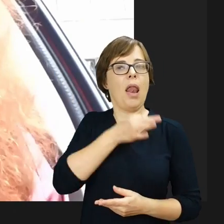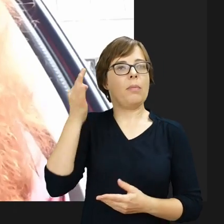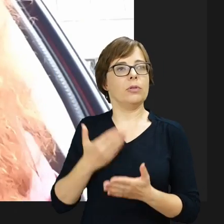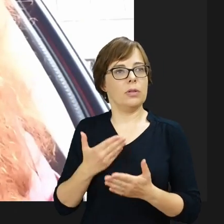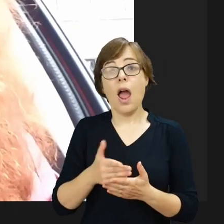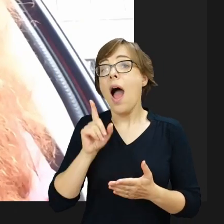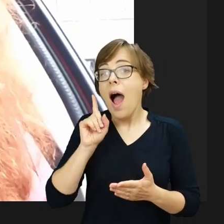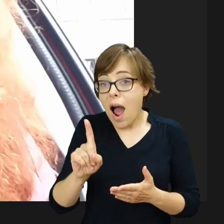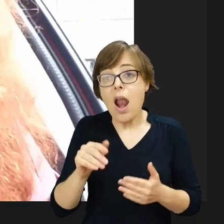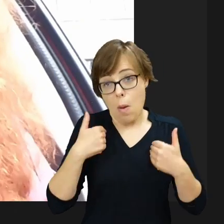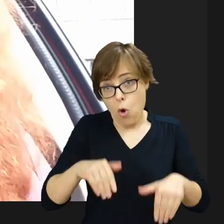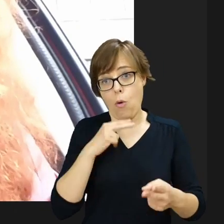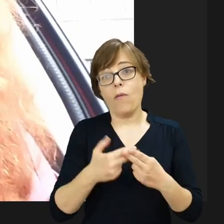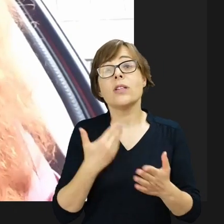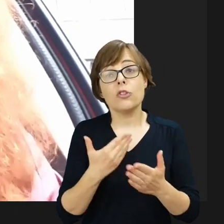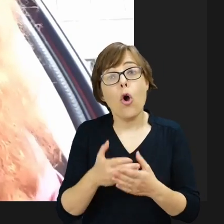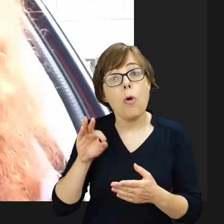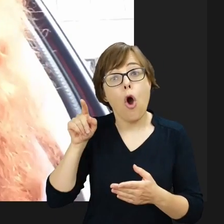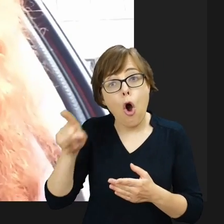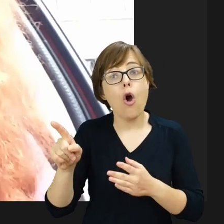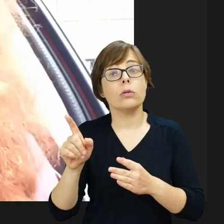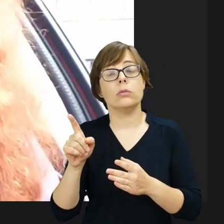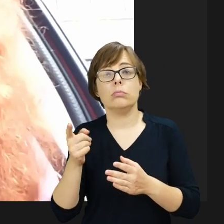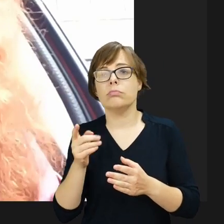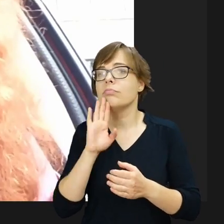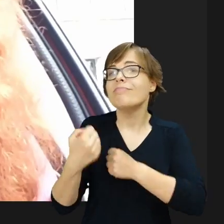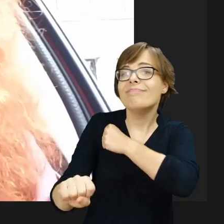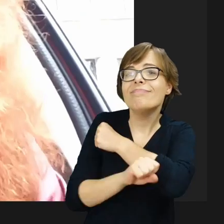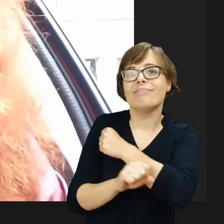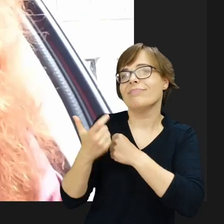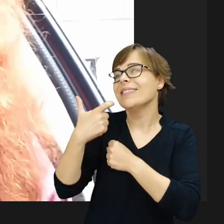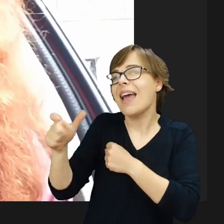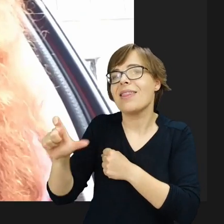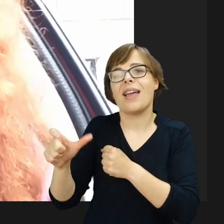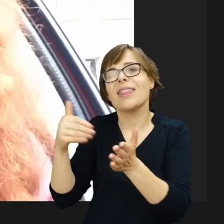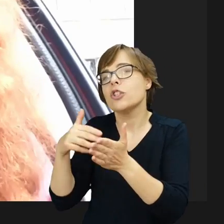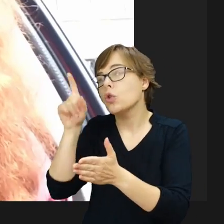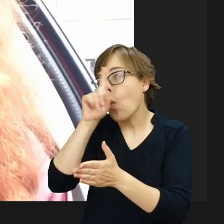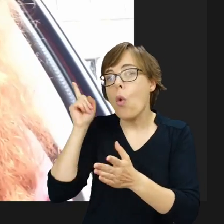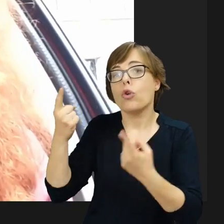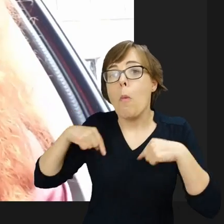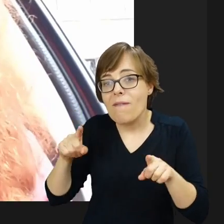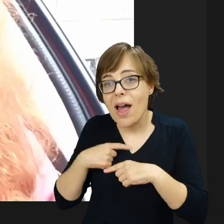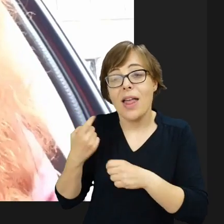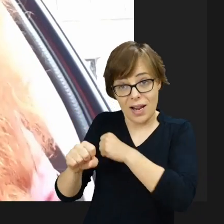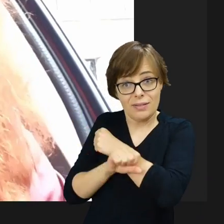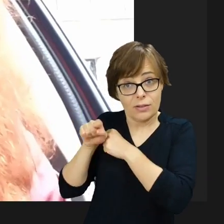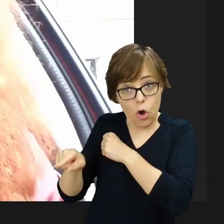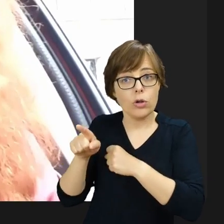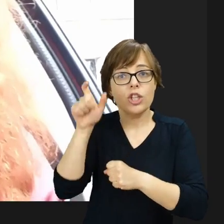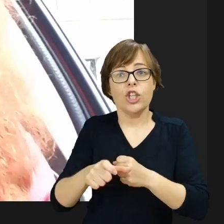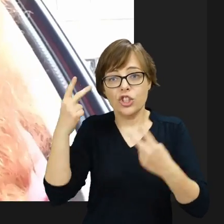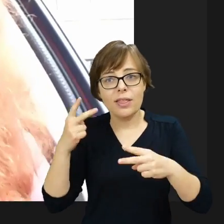a no dlatego, że on zbiera informacje w imieniu setek, a czasami tysięcy ludzi, którzy nie